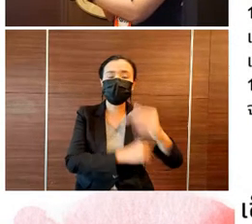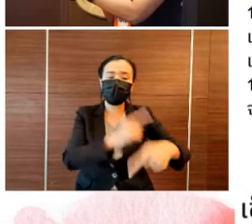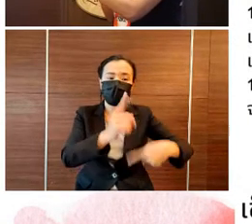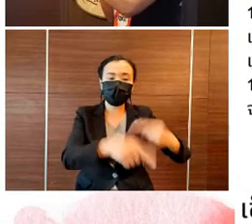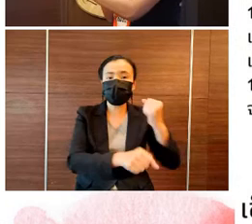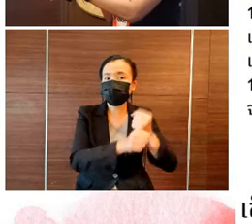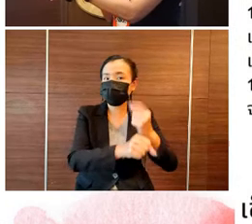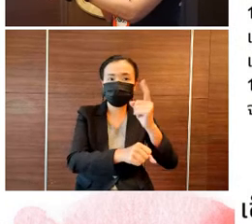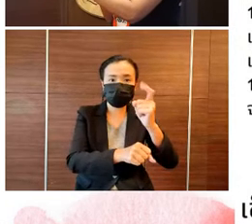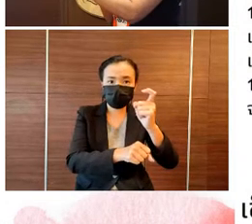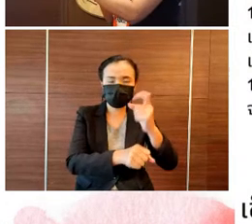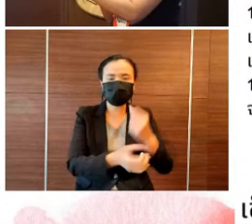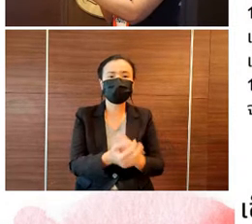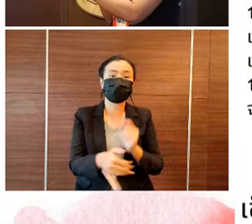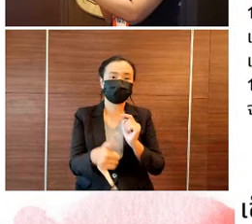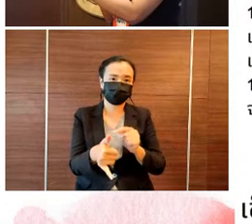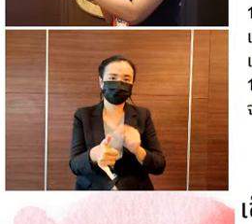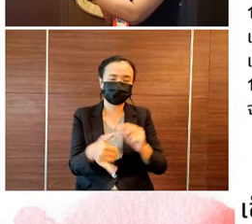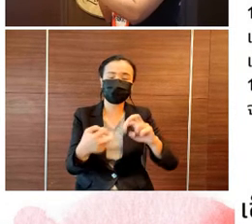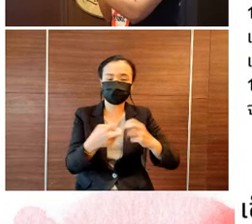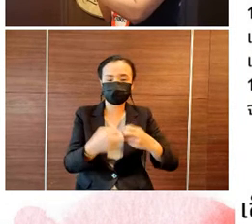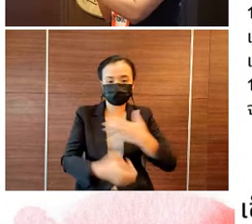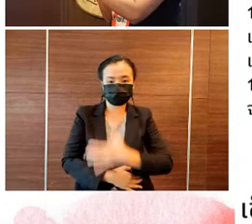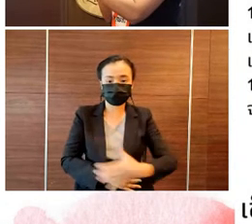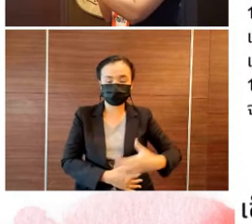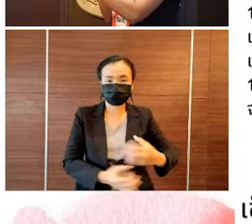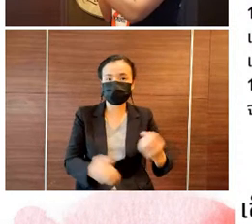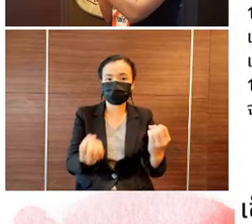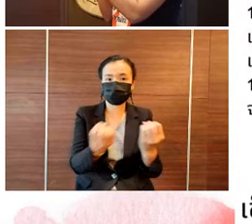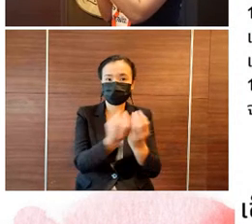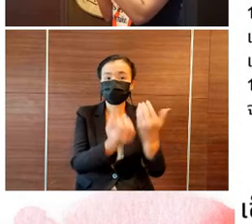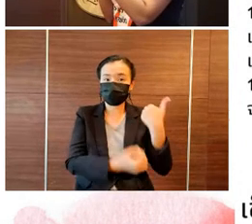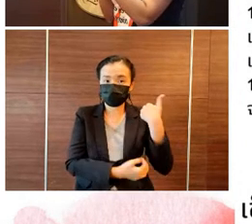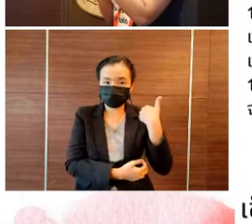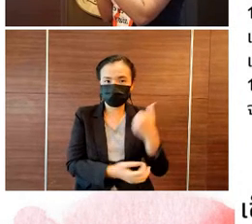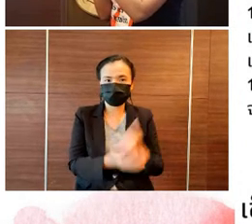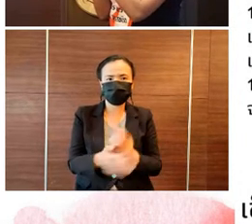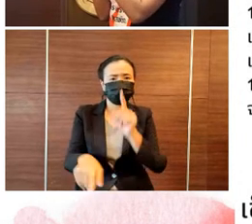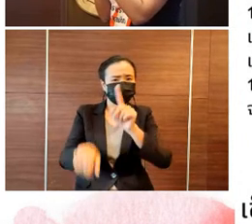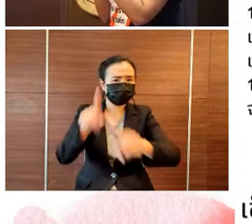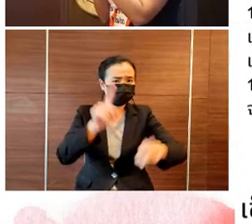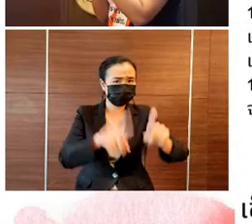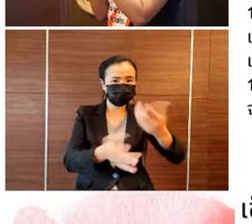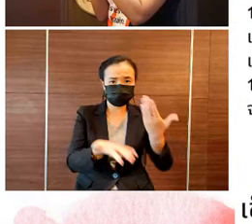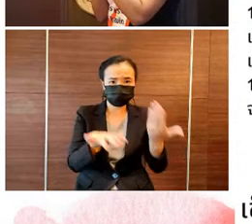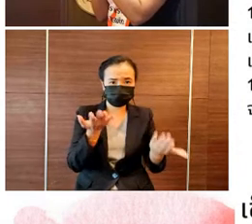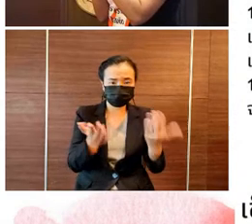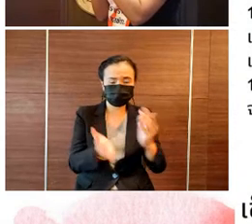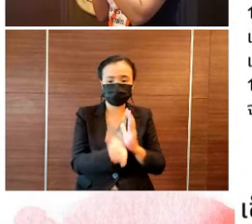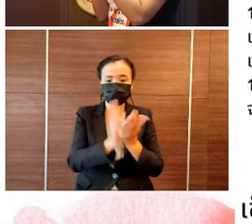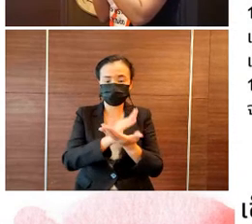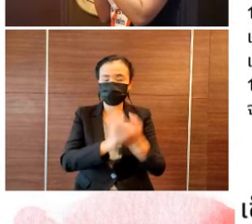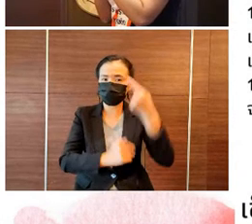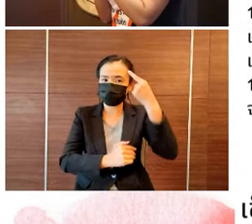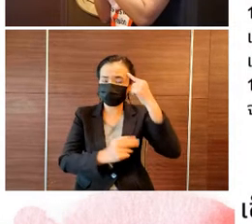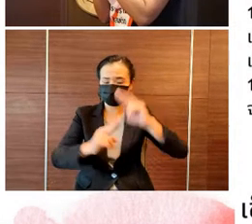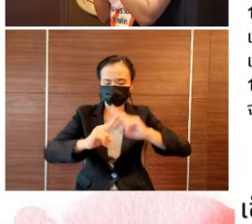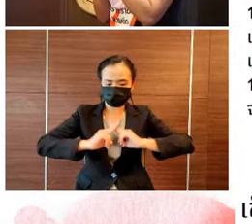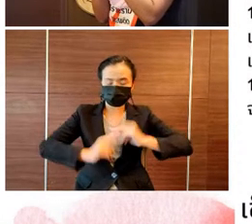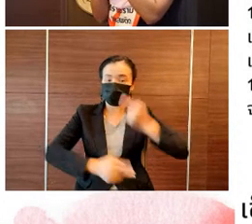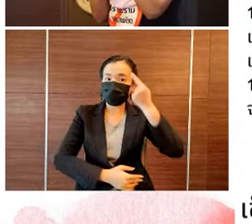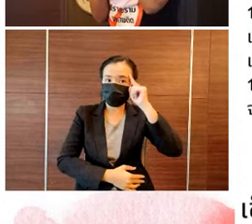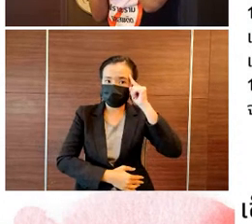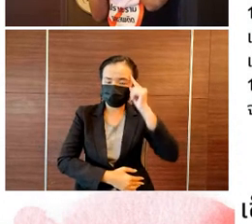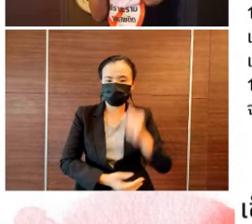ทำงานได้อันนี้ก็ชี้ให้เห็นว่าเขากำลังมีผลกระทบเนาะผลกระทบมันอาจจะมีหลายแบบมันจะเปลี่ยนแปลงไม่ได้ถ้าเขาไม่เห็นว่ามันเกิดผลกระทบ